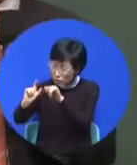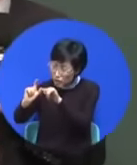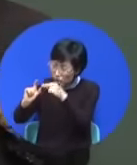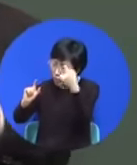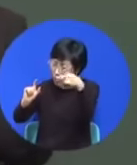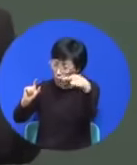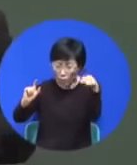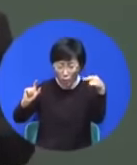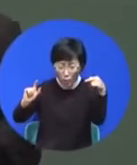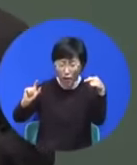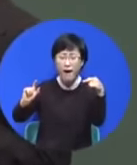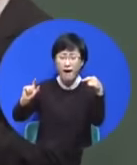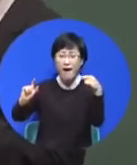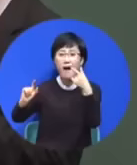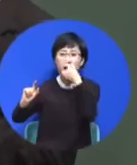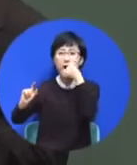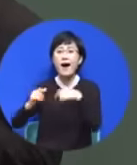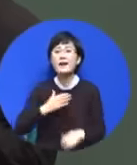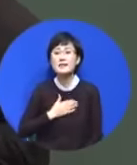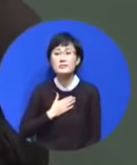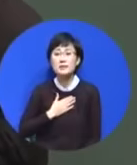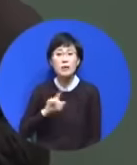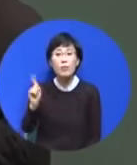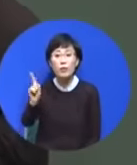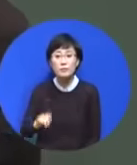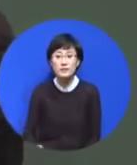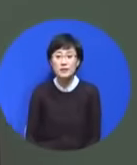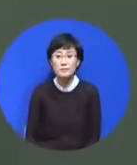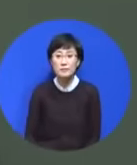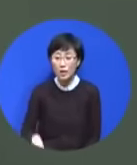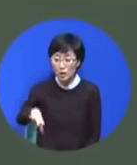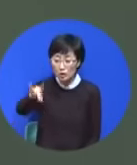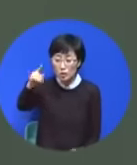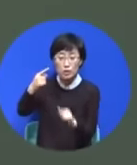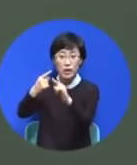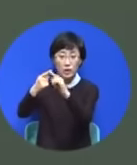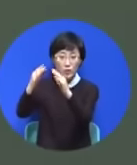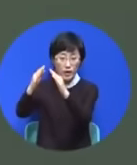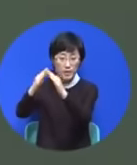있습니다 뭡니까 초대